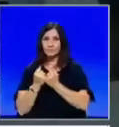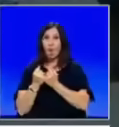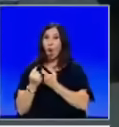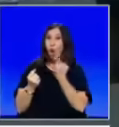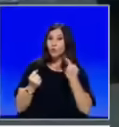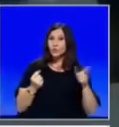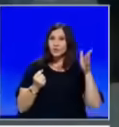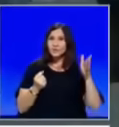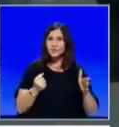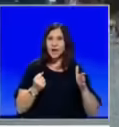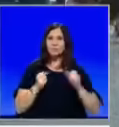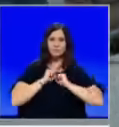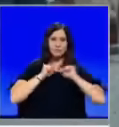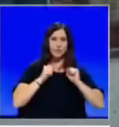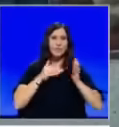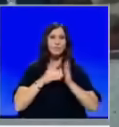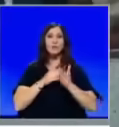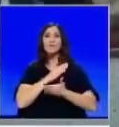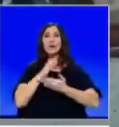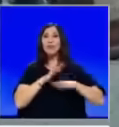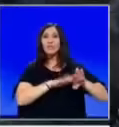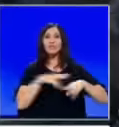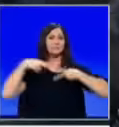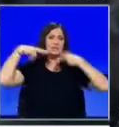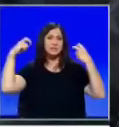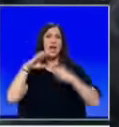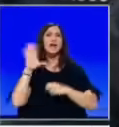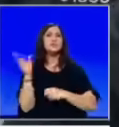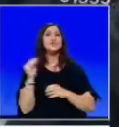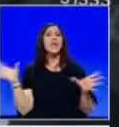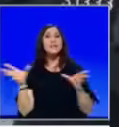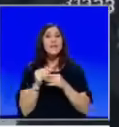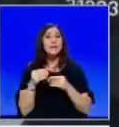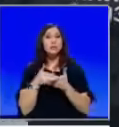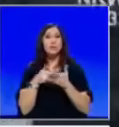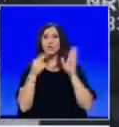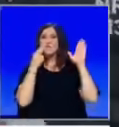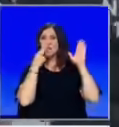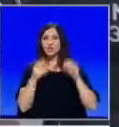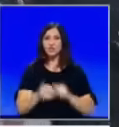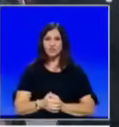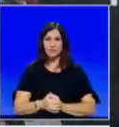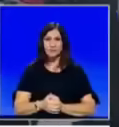От другата страна демонстранти против крайнодесните скандираха «Всички заедно срещу фашизма».